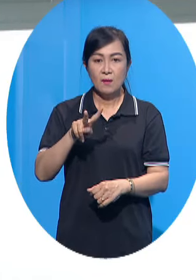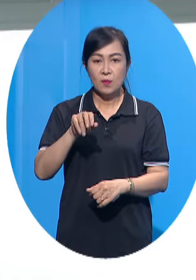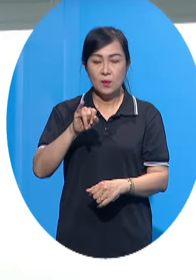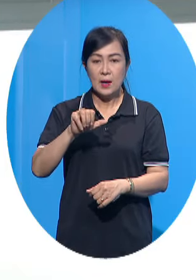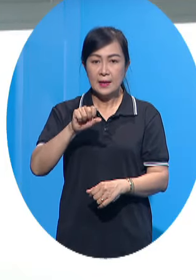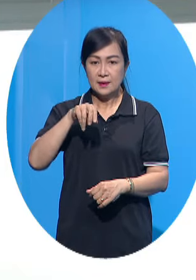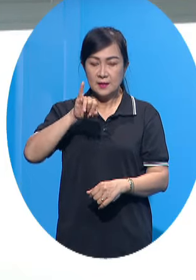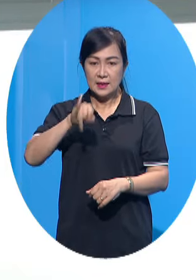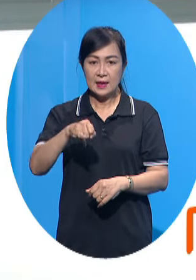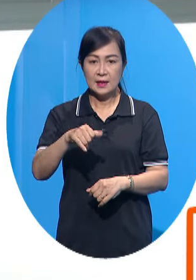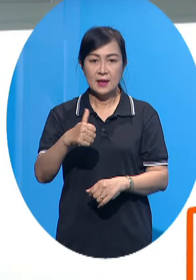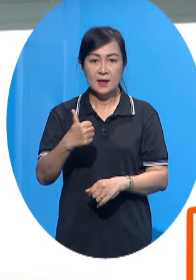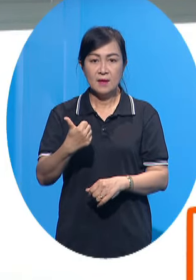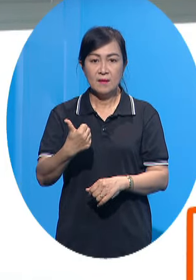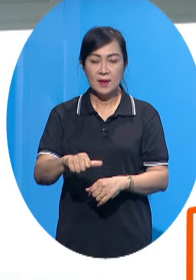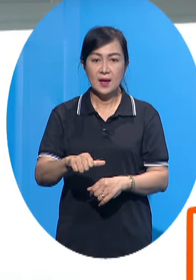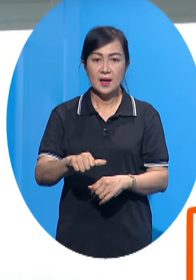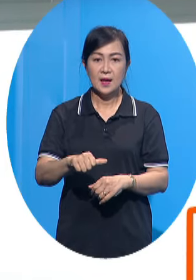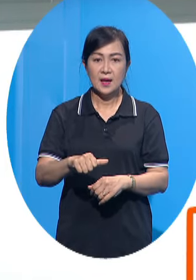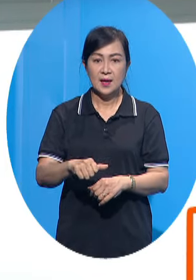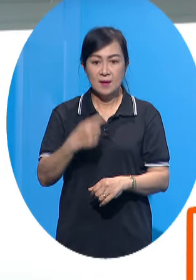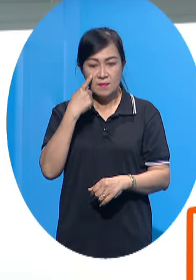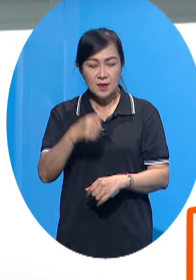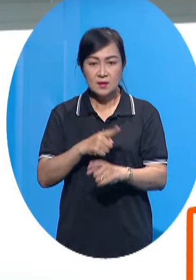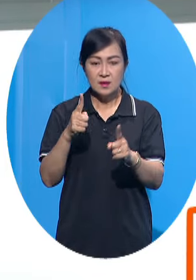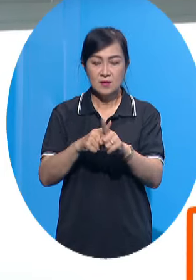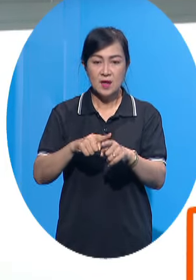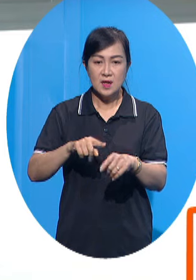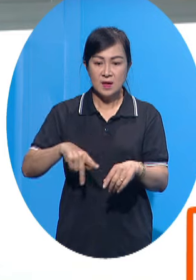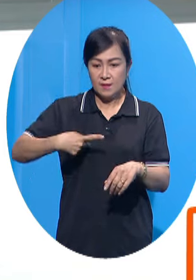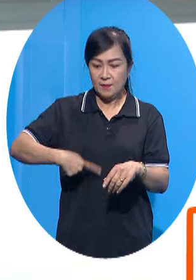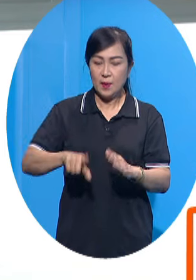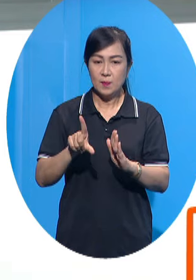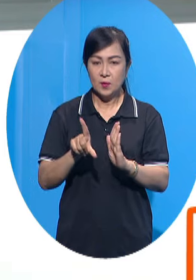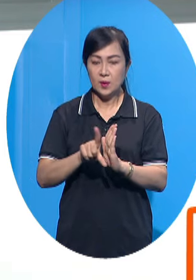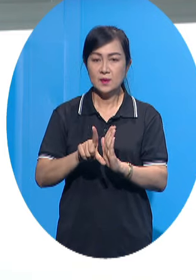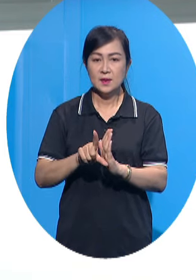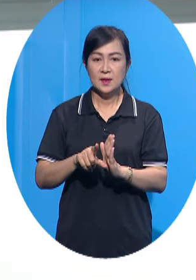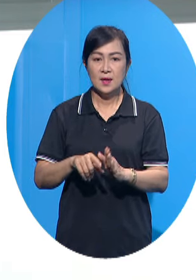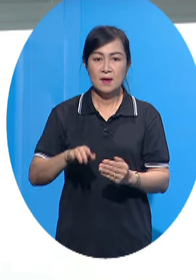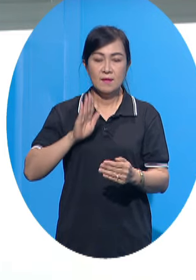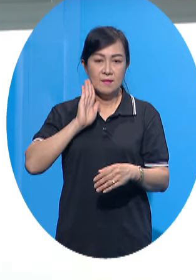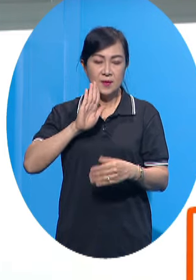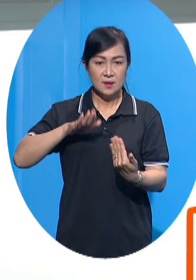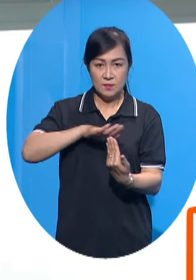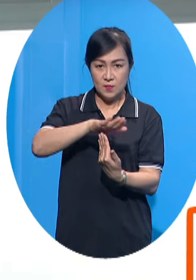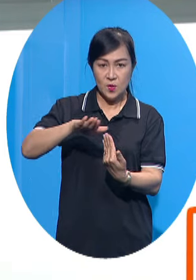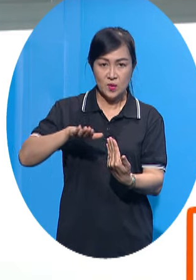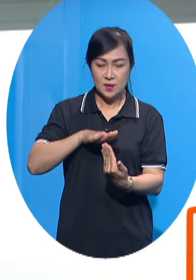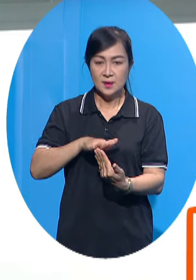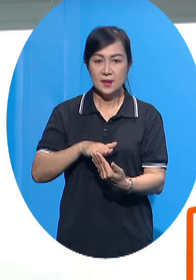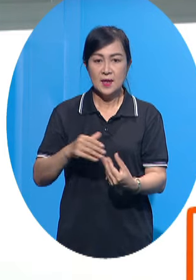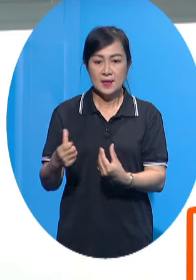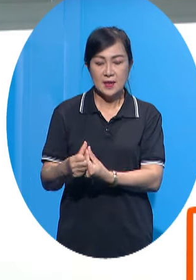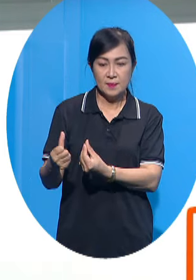là đây là cái căn cứ để xử lý về những cái hành vi vi phạm pháp luật về trật tự công cộng, vệ sinh môi trường, góp phần là